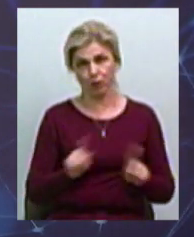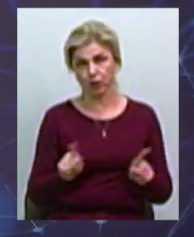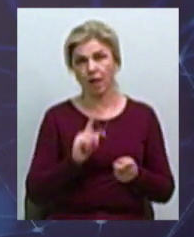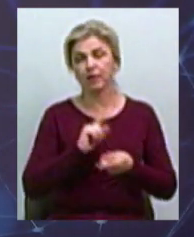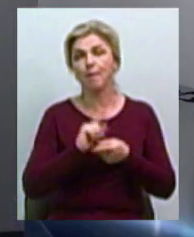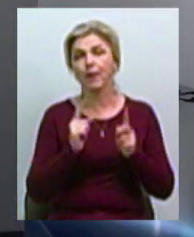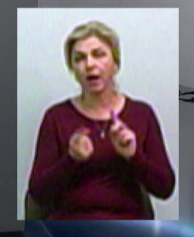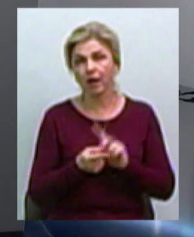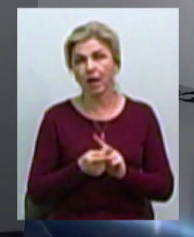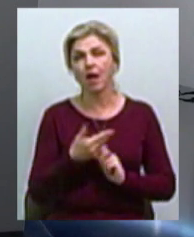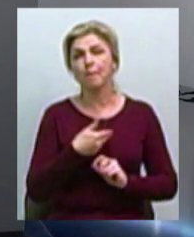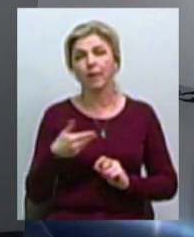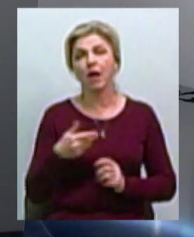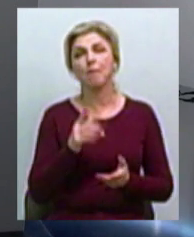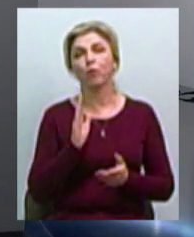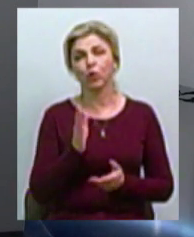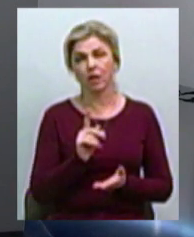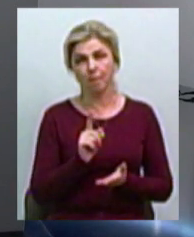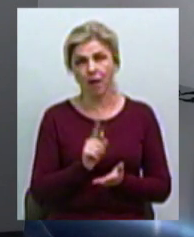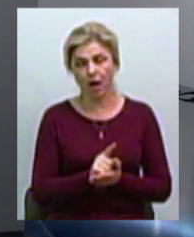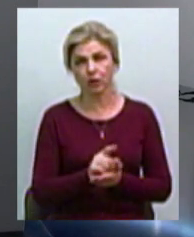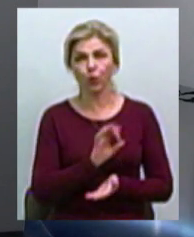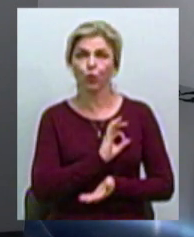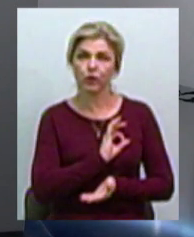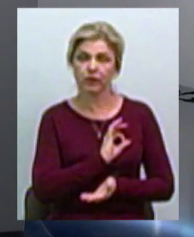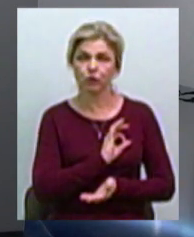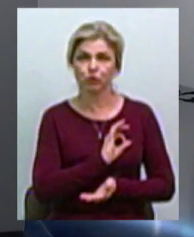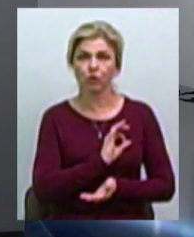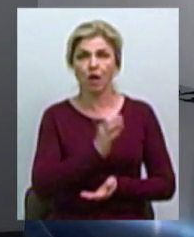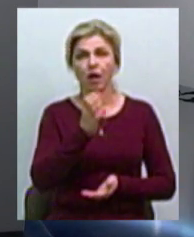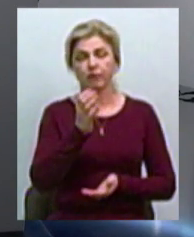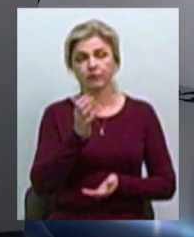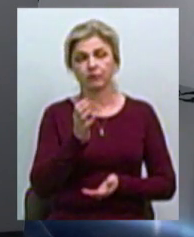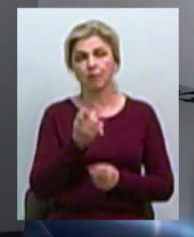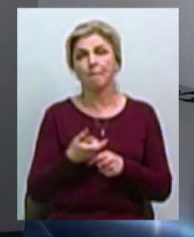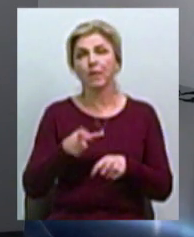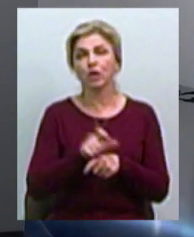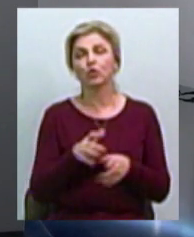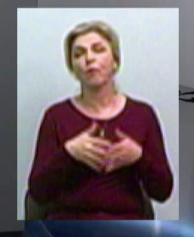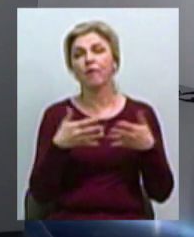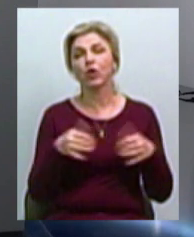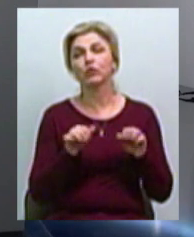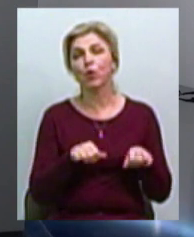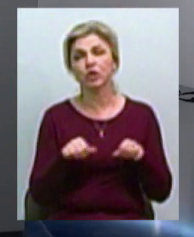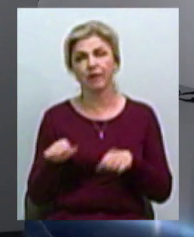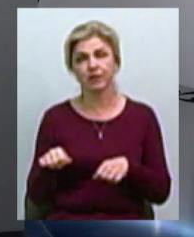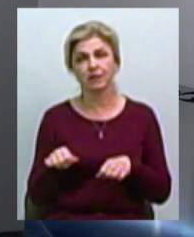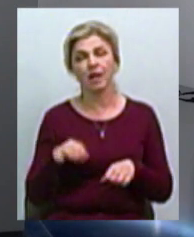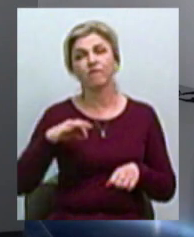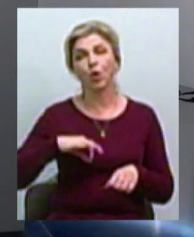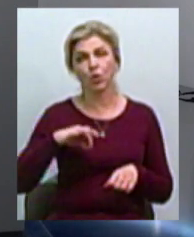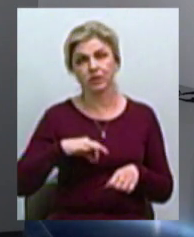навпаки, ми будемо мати юридично, з наукової точки зору, більш широку можливість